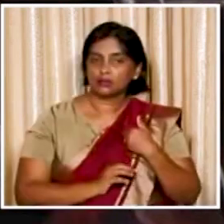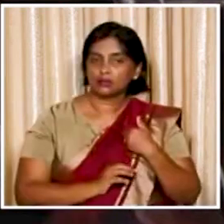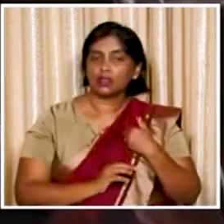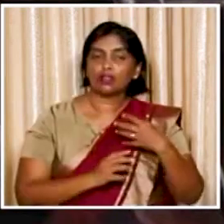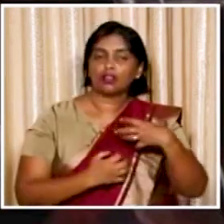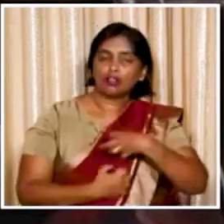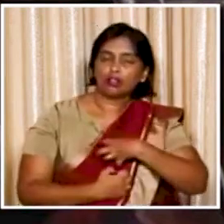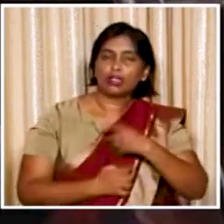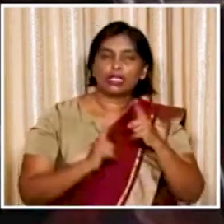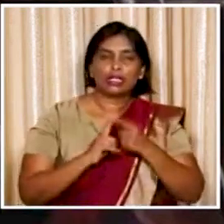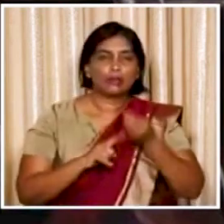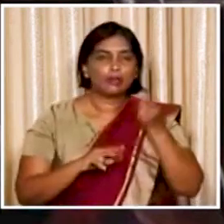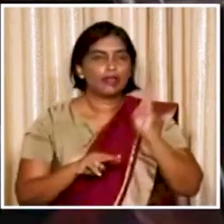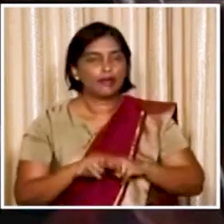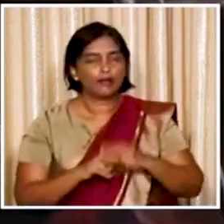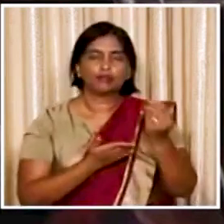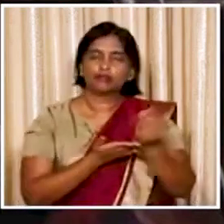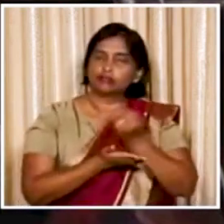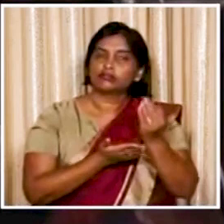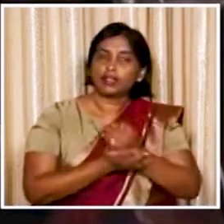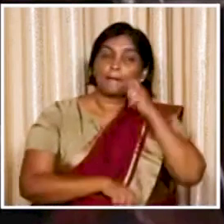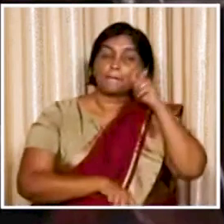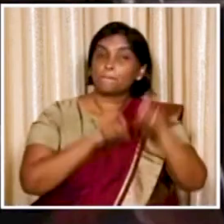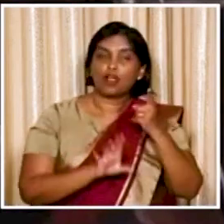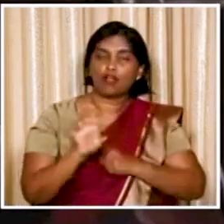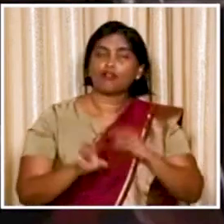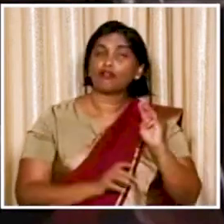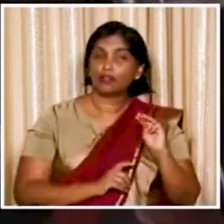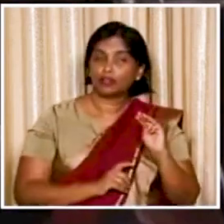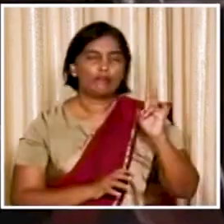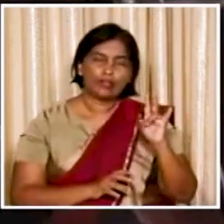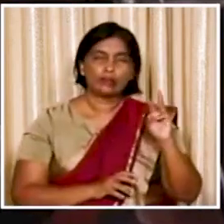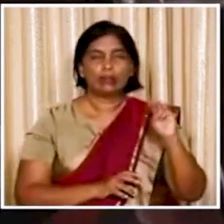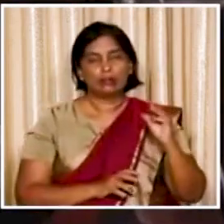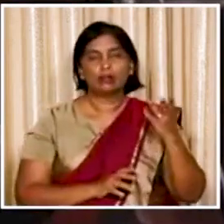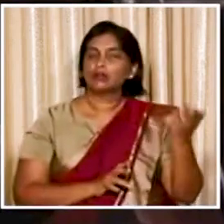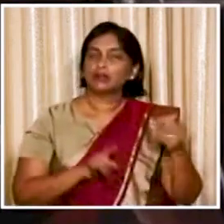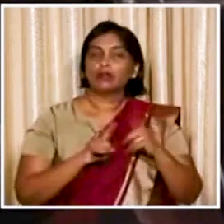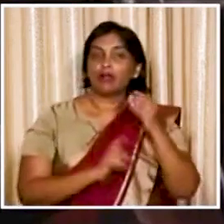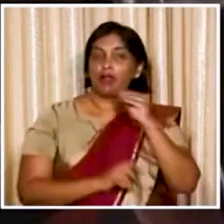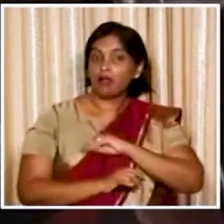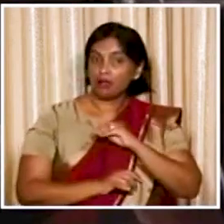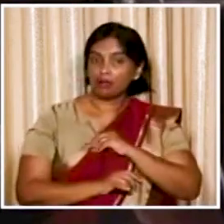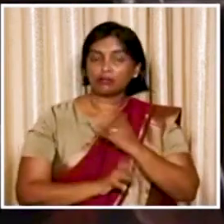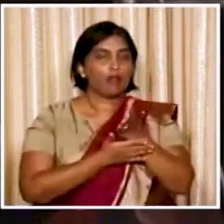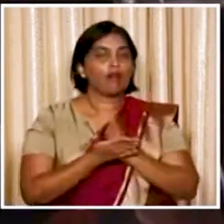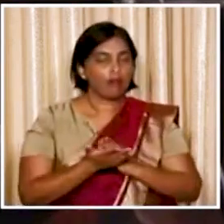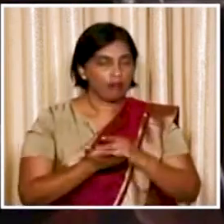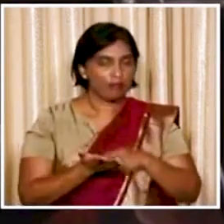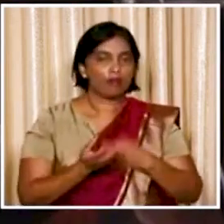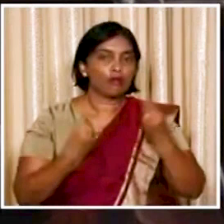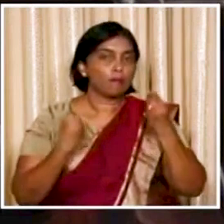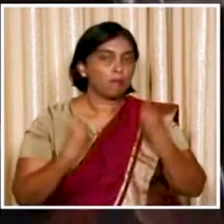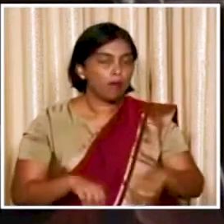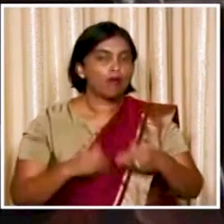දුක් විඳලා EPF එක හම්බ කරගත්ත මිනිස්සුන්ට අවුරුදු 30ක් 25ක් 30ක් එයාගේ ආදායමෙන් විශාල කොටසක් අහිමි